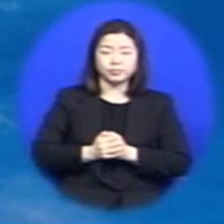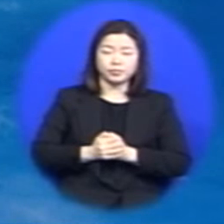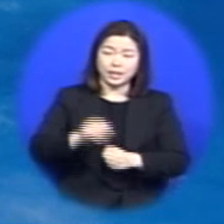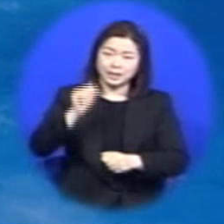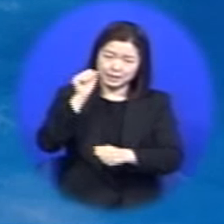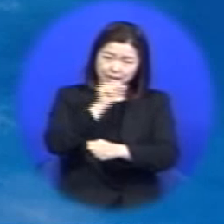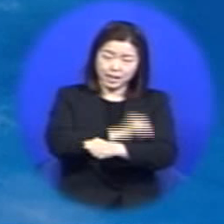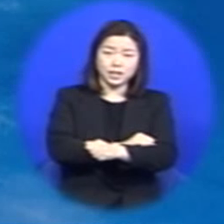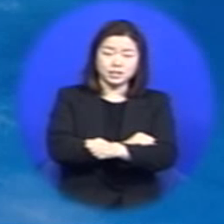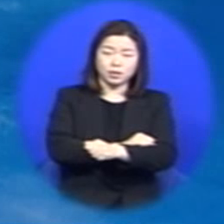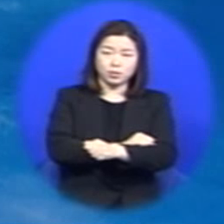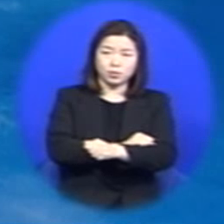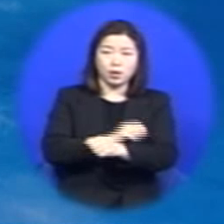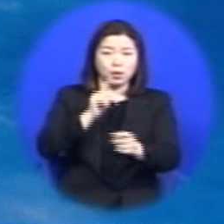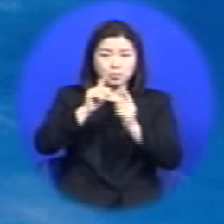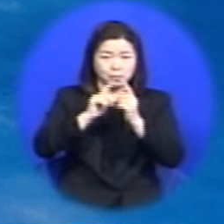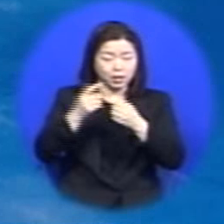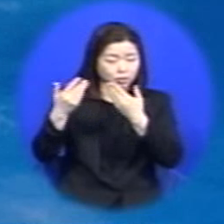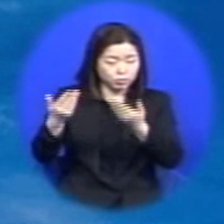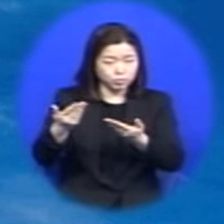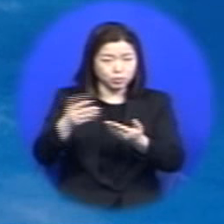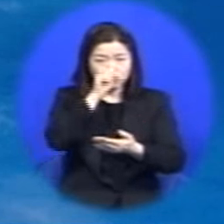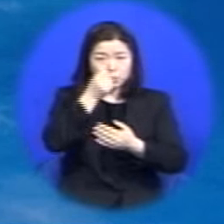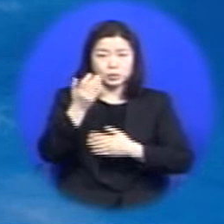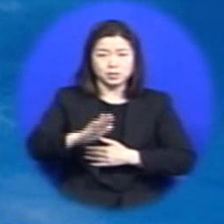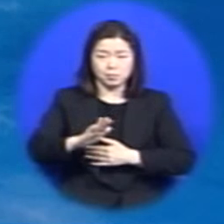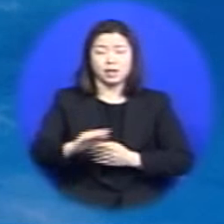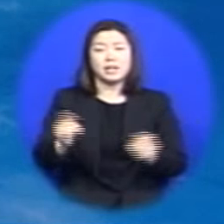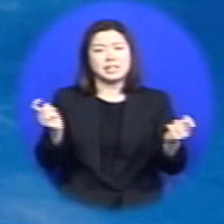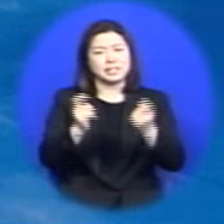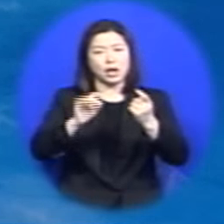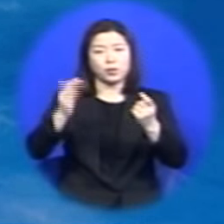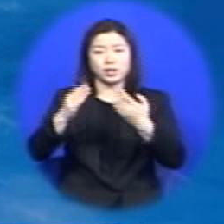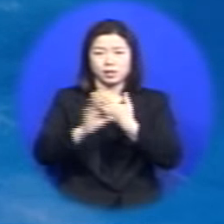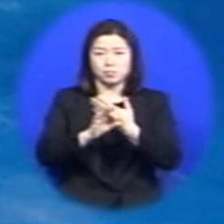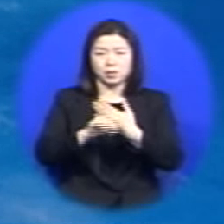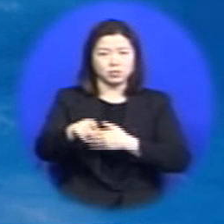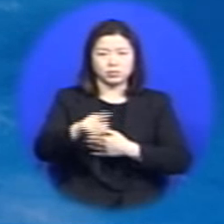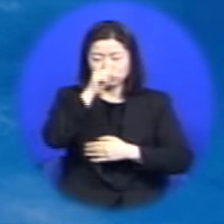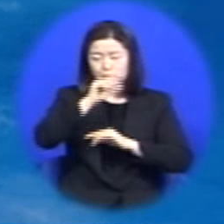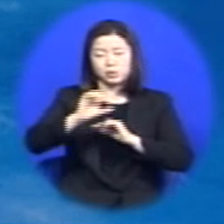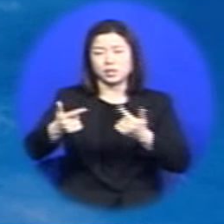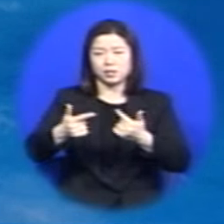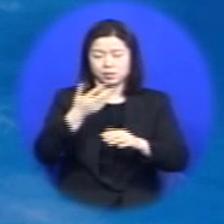잘해보자는 것도 좋지만 싸우게 되면 그건 다 문제예요.